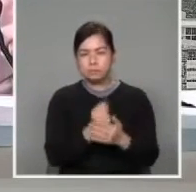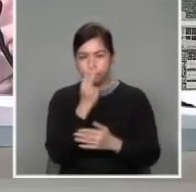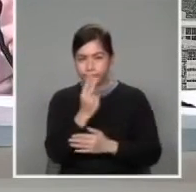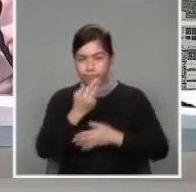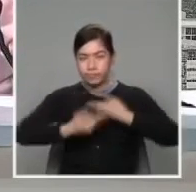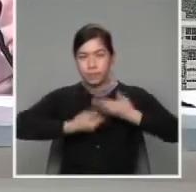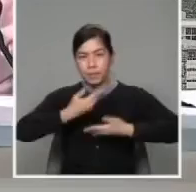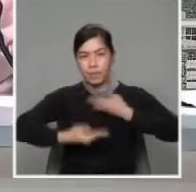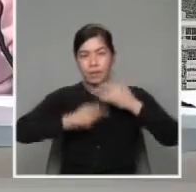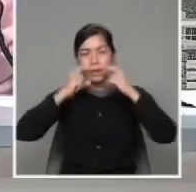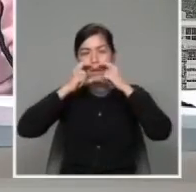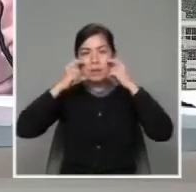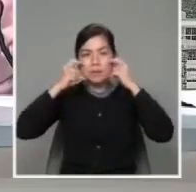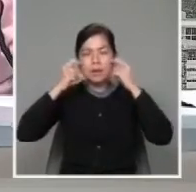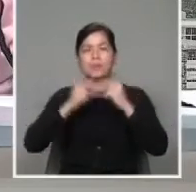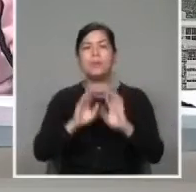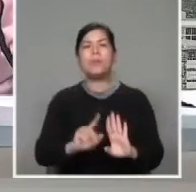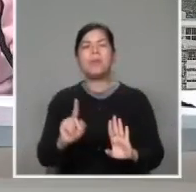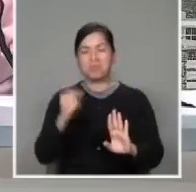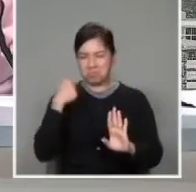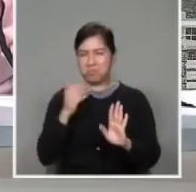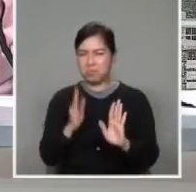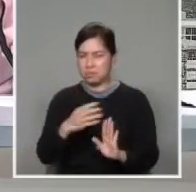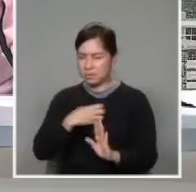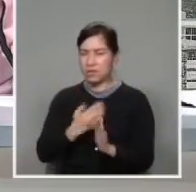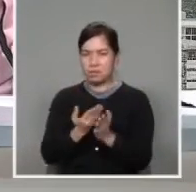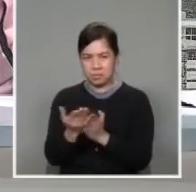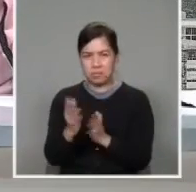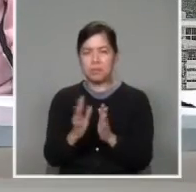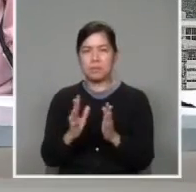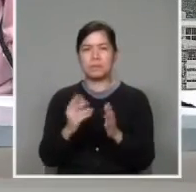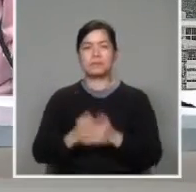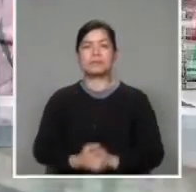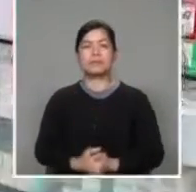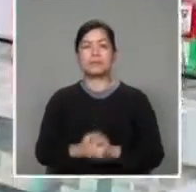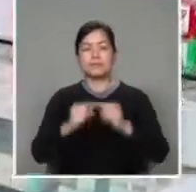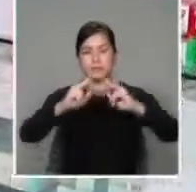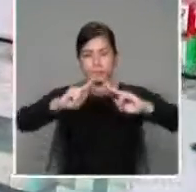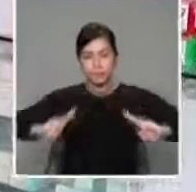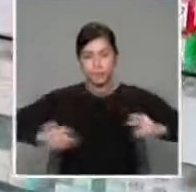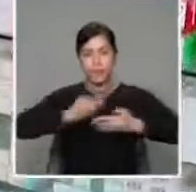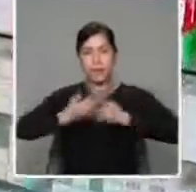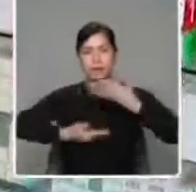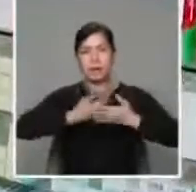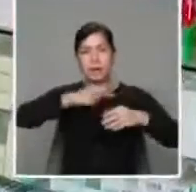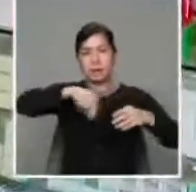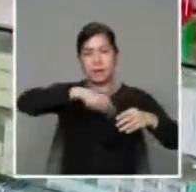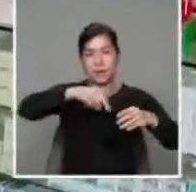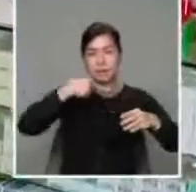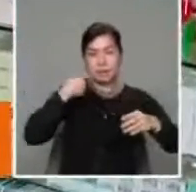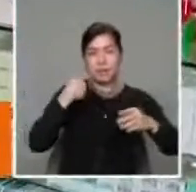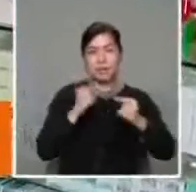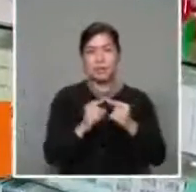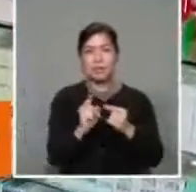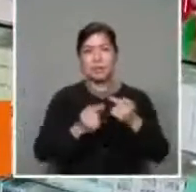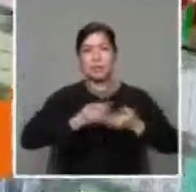ายในวันนี้เป็นอย่างไรบ้างเชื่อว่ามีคนต้องการซื้อกันเยอะแน่นอนครับคุณผู้ชมครับทางกรมการค้าภายในนะครับได้เดินหน้าจำ